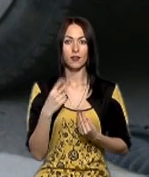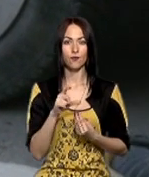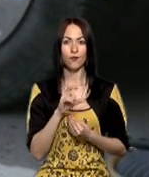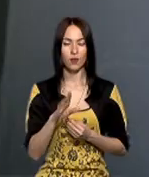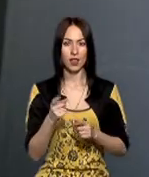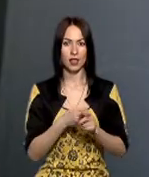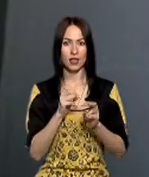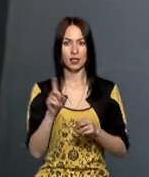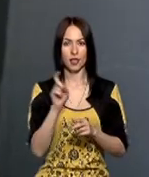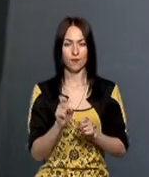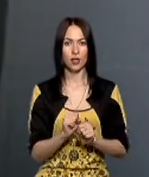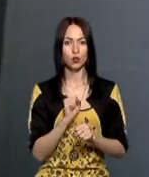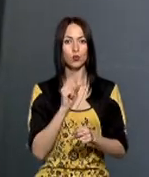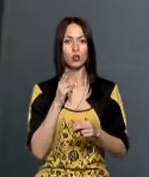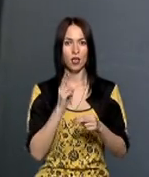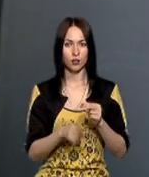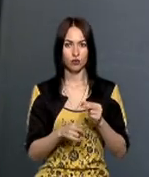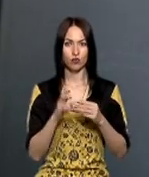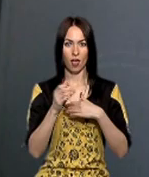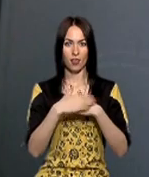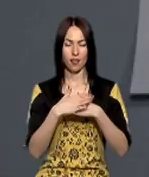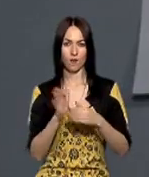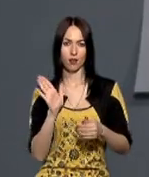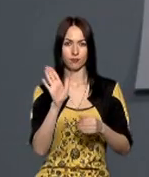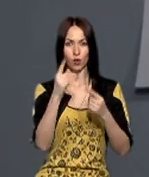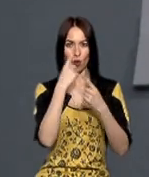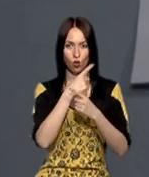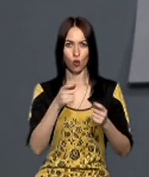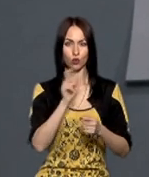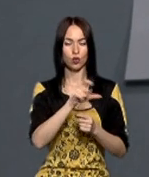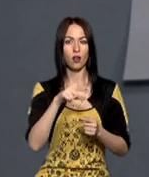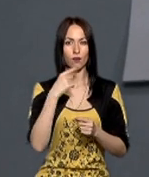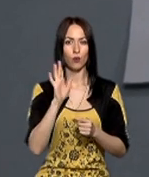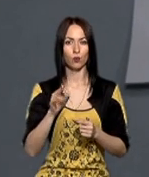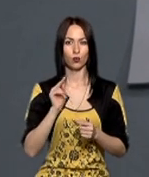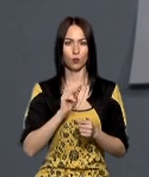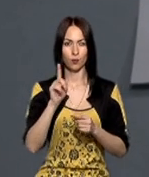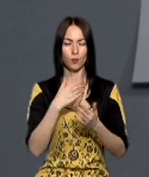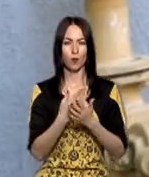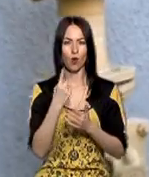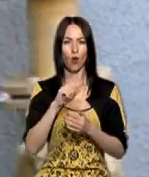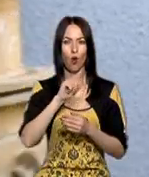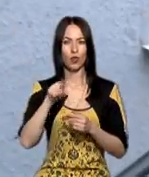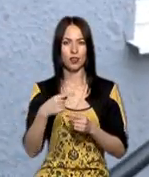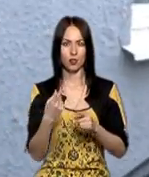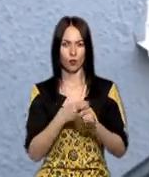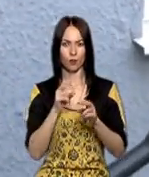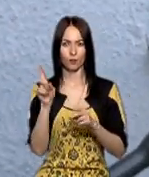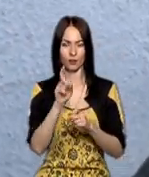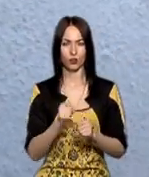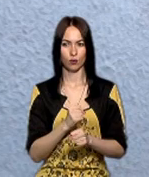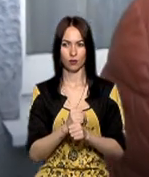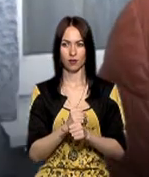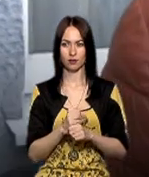дезінфекцію закінчили. На двері клеїть оголошення. Комунальники кажуть, діятиме розчин годину. Зробили?